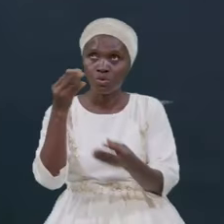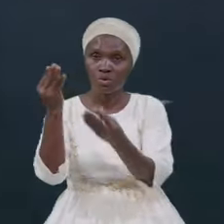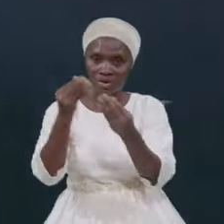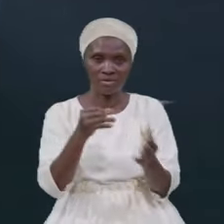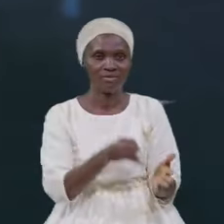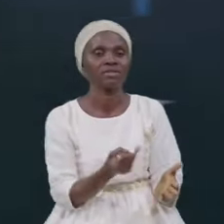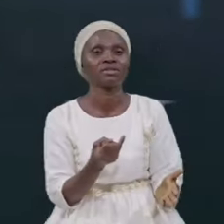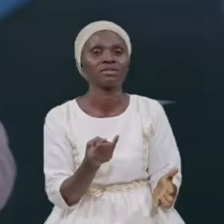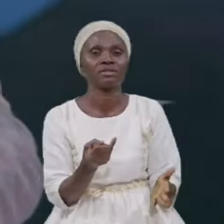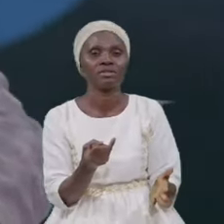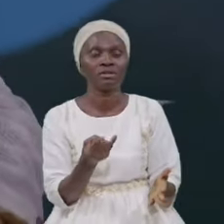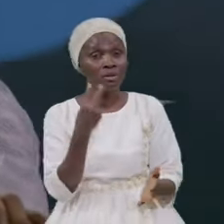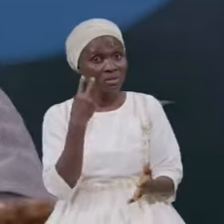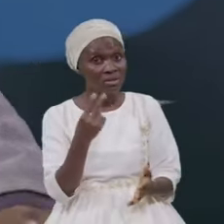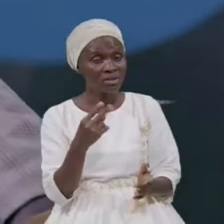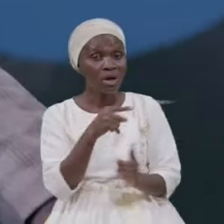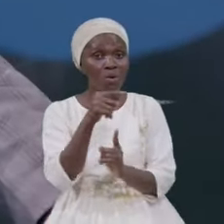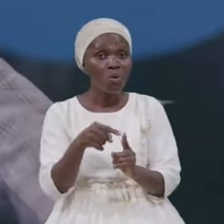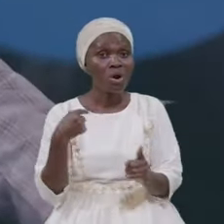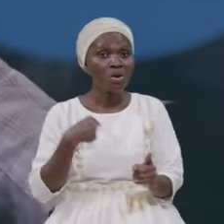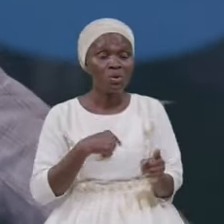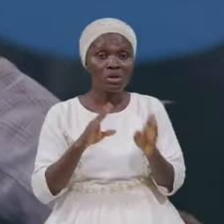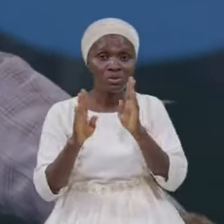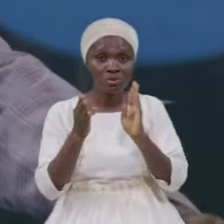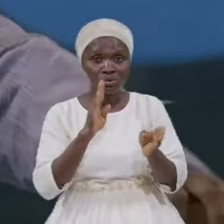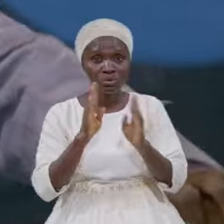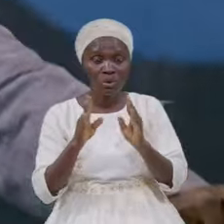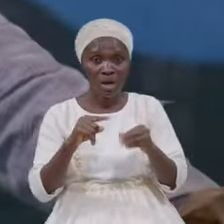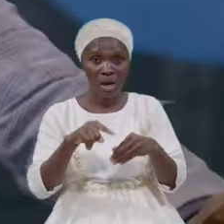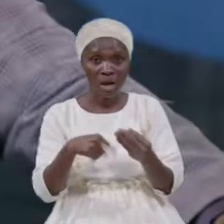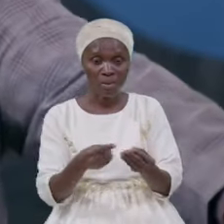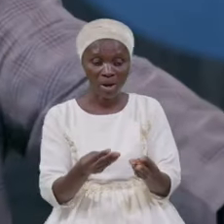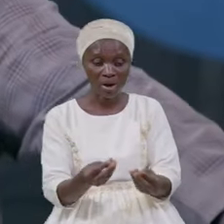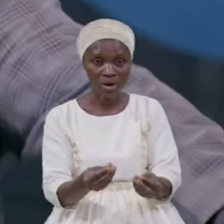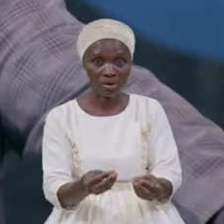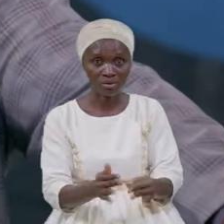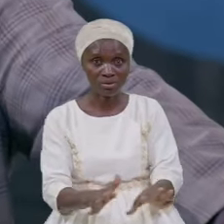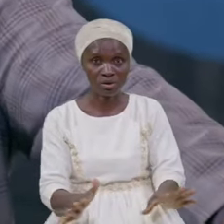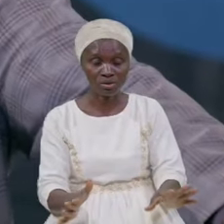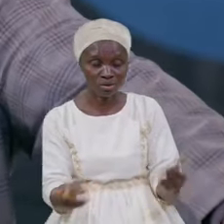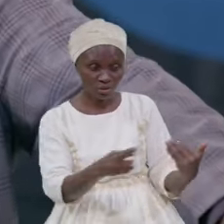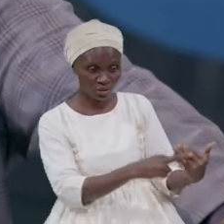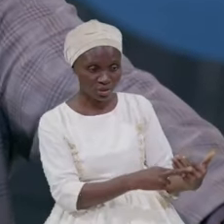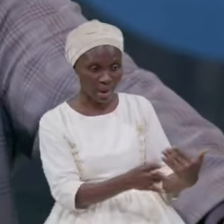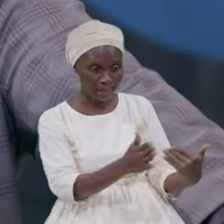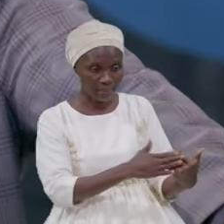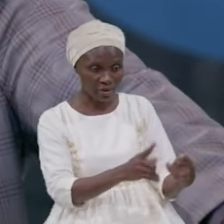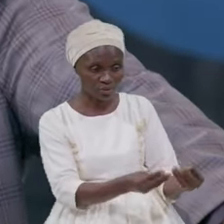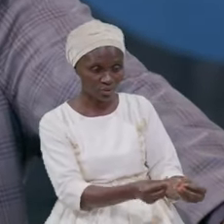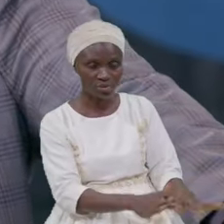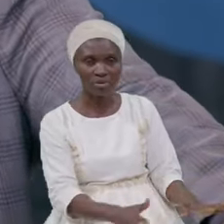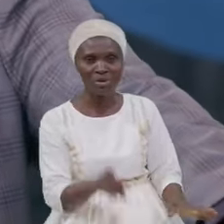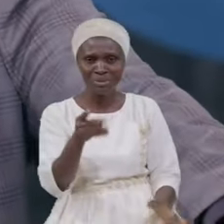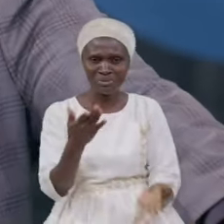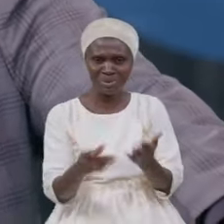Quand nous parlons de la poussière qui retourne à la terre, tu te regardes, tu te dis, j'ai 38